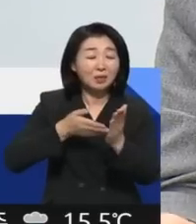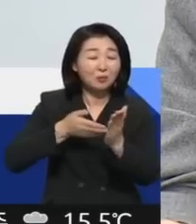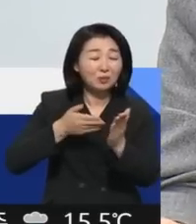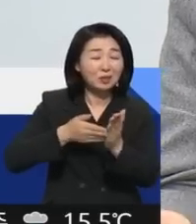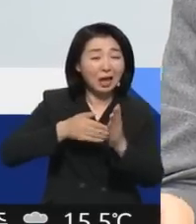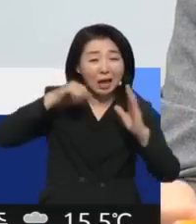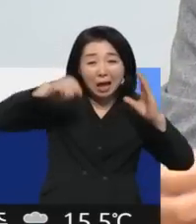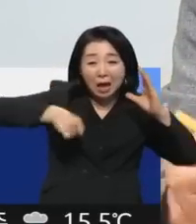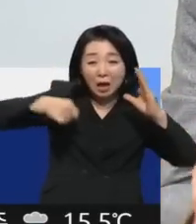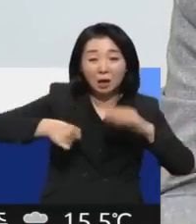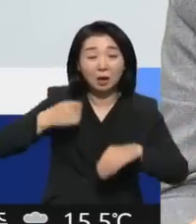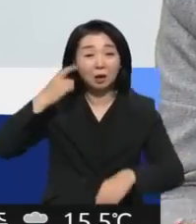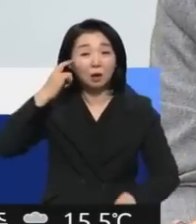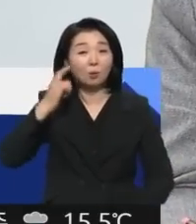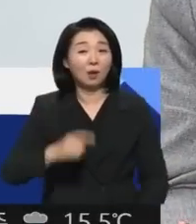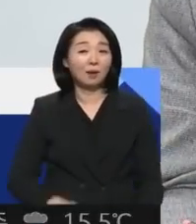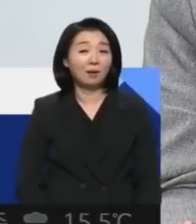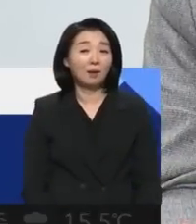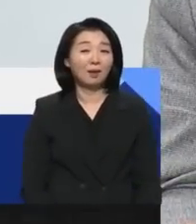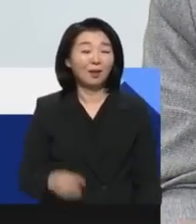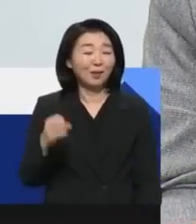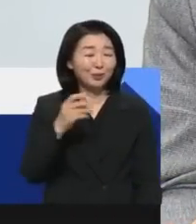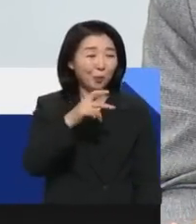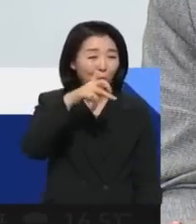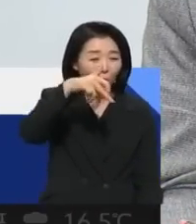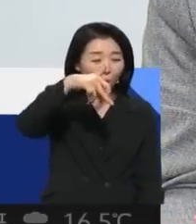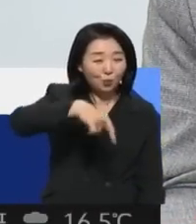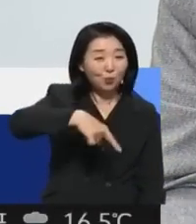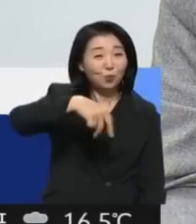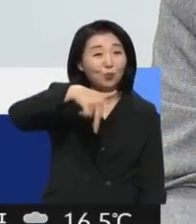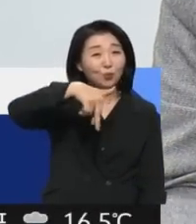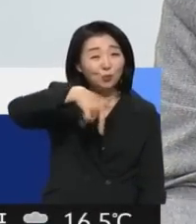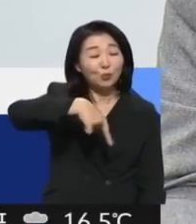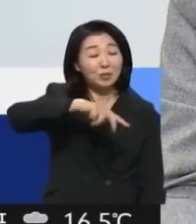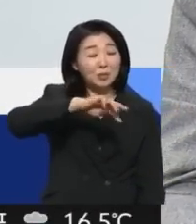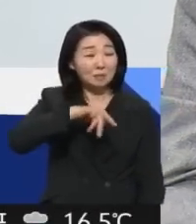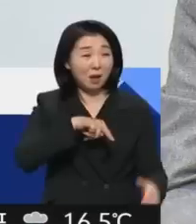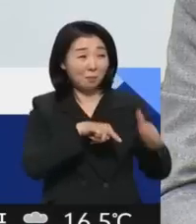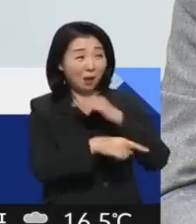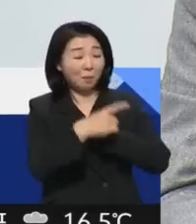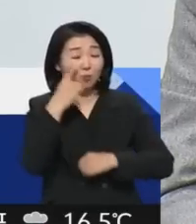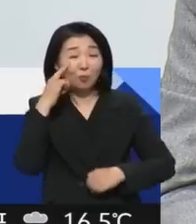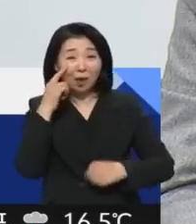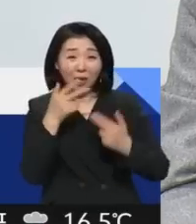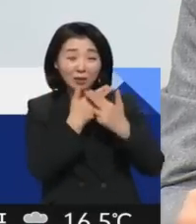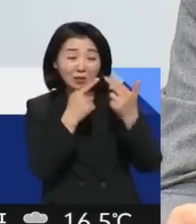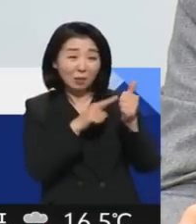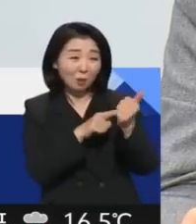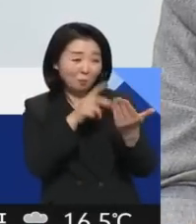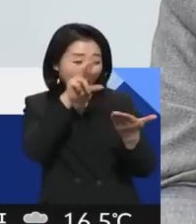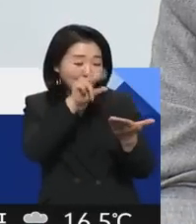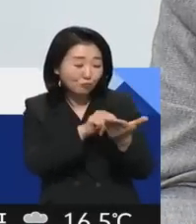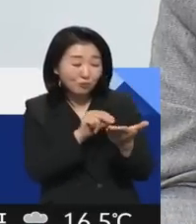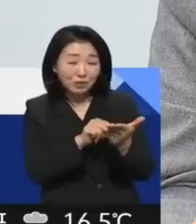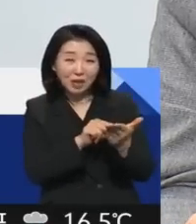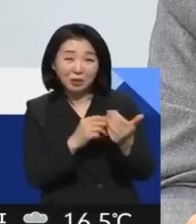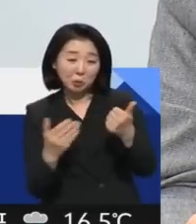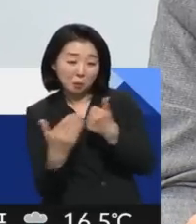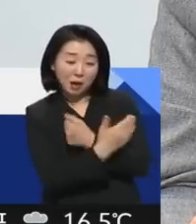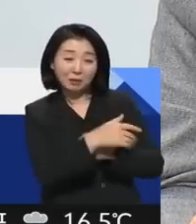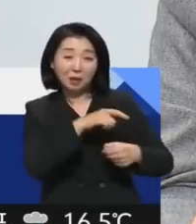그리고 명문도 실리도 없는 후쿠시마까지 방문하겠다고 나선 이유는 이재명 대표에 대한 사법 리스크를 물타기하고